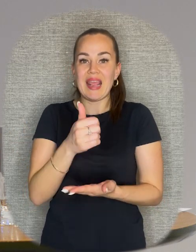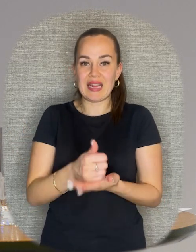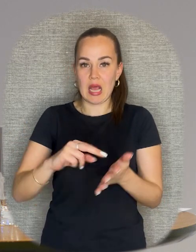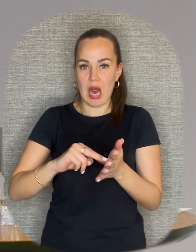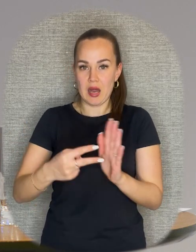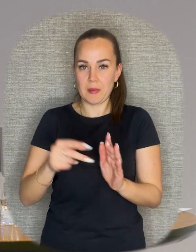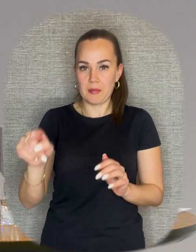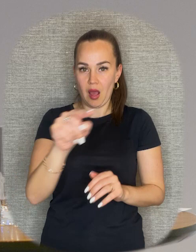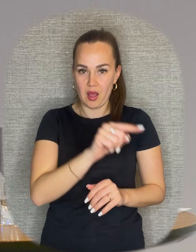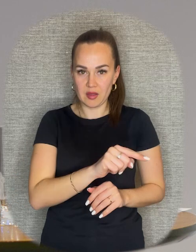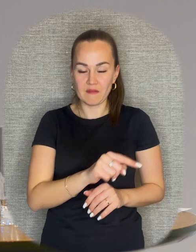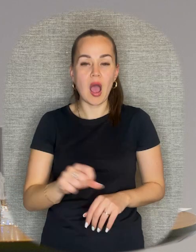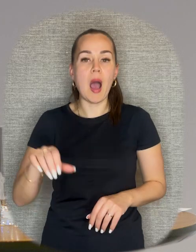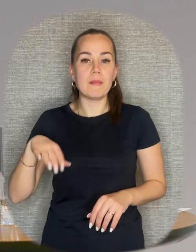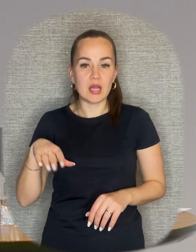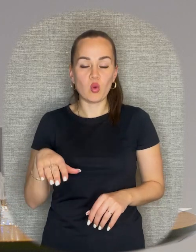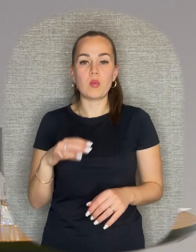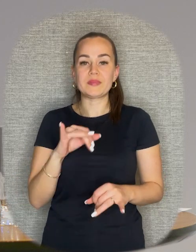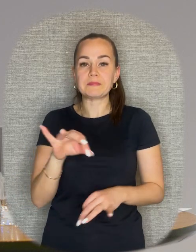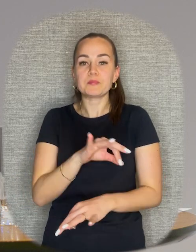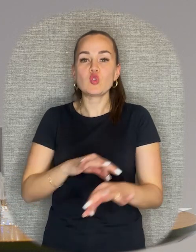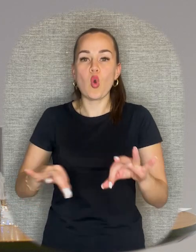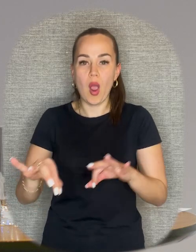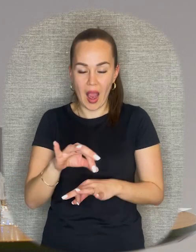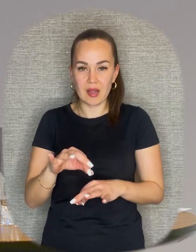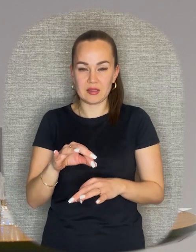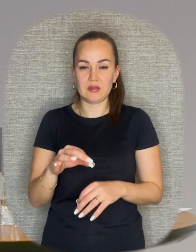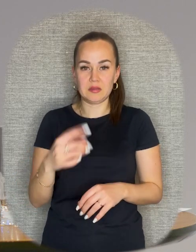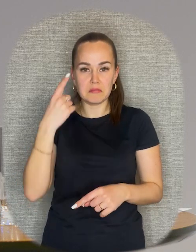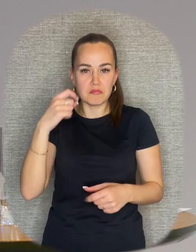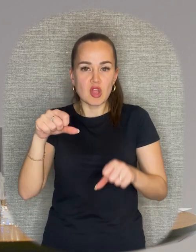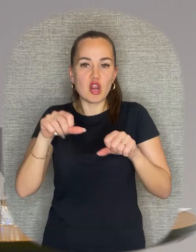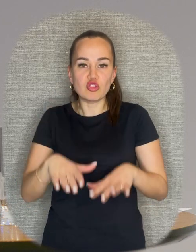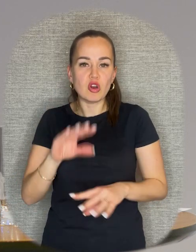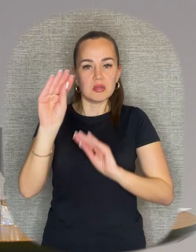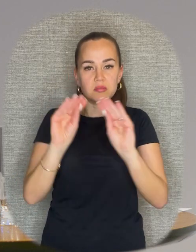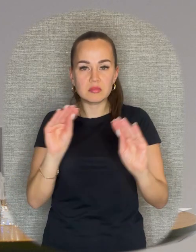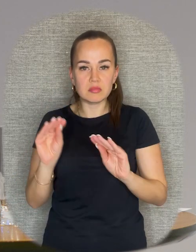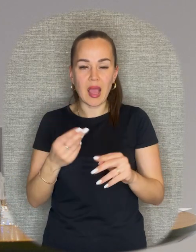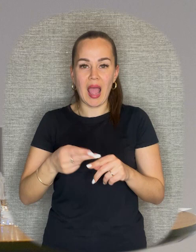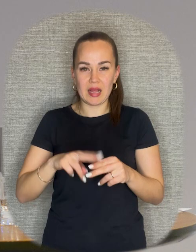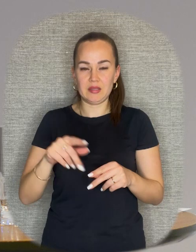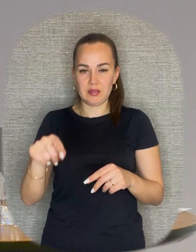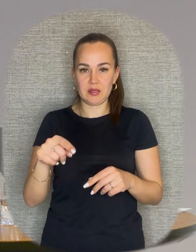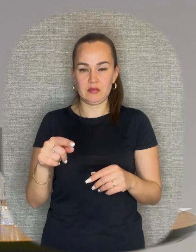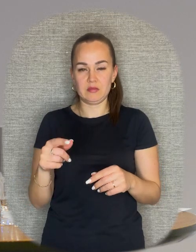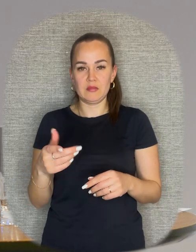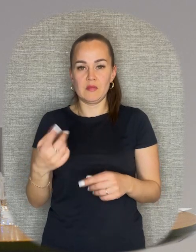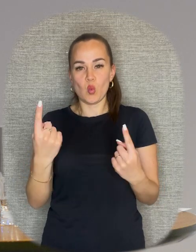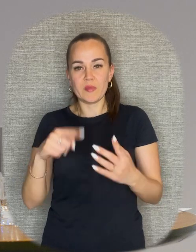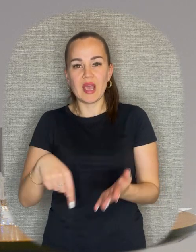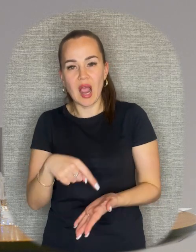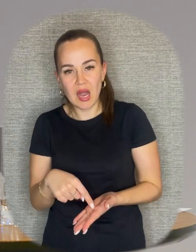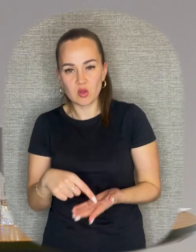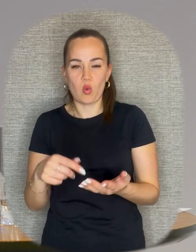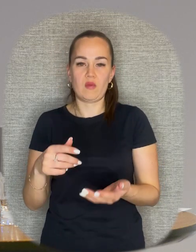составление генеральных планов а затем и проектов архитектурного решения этих населённых